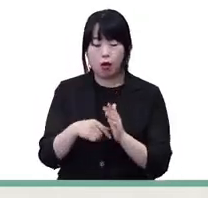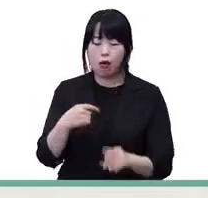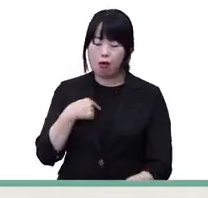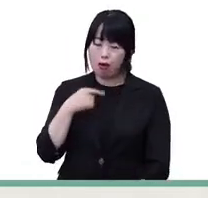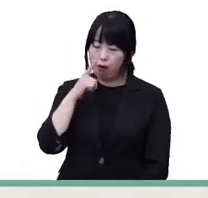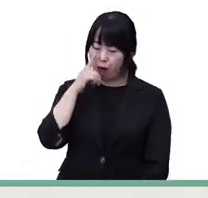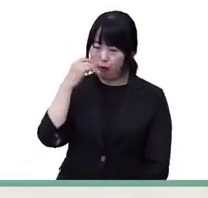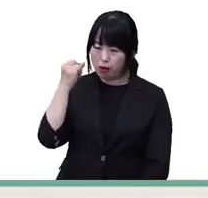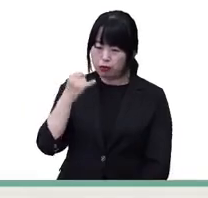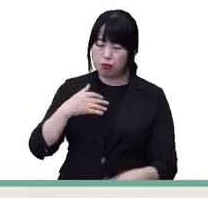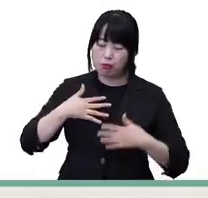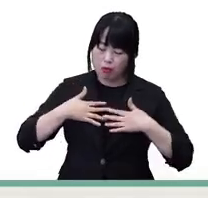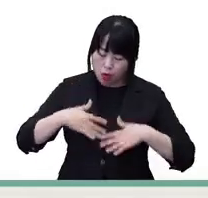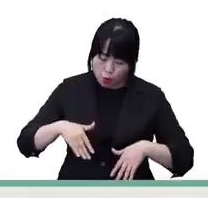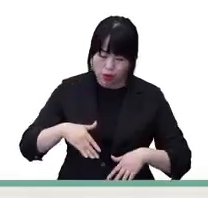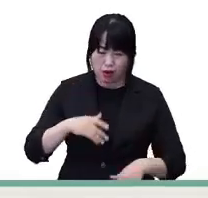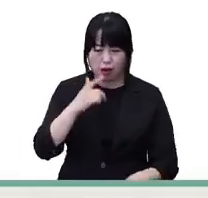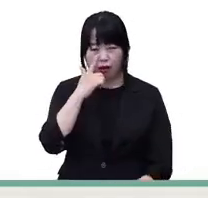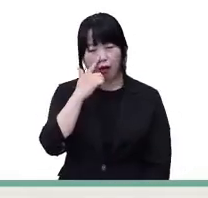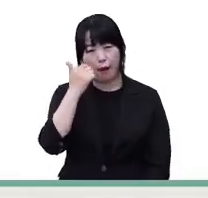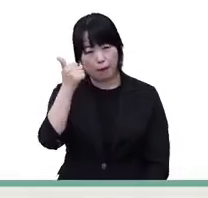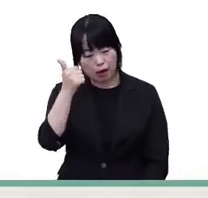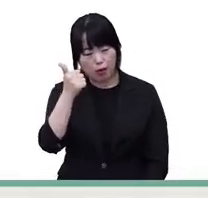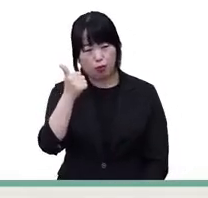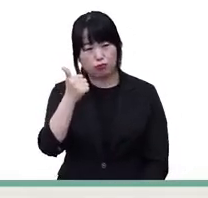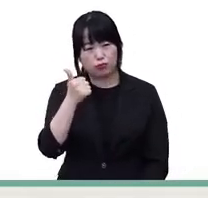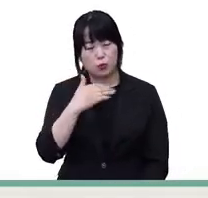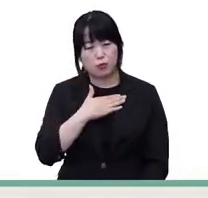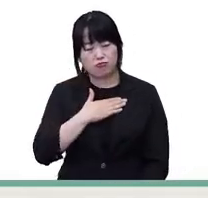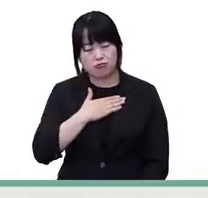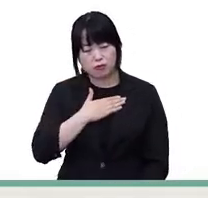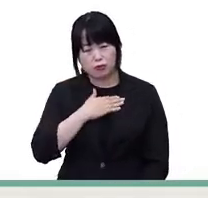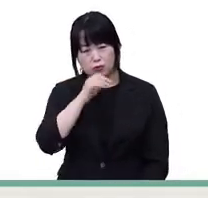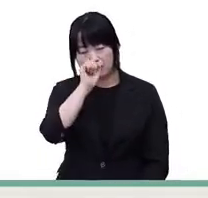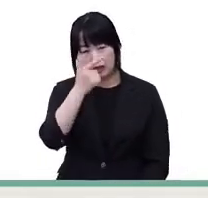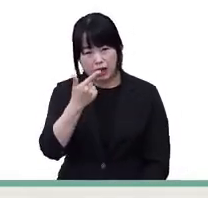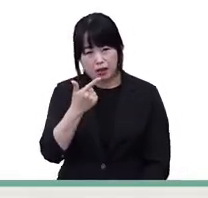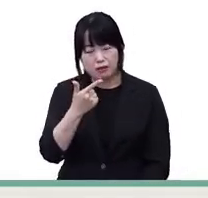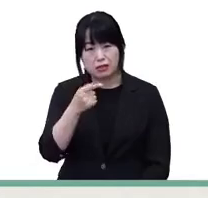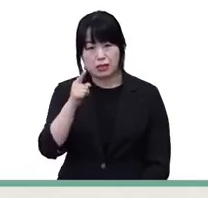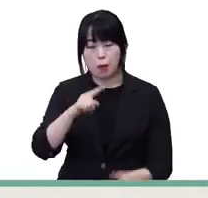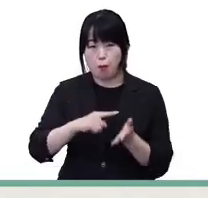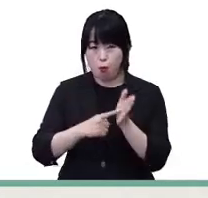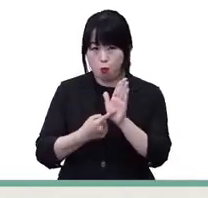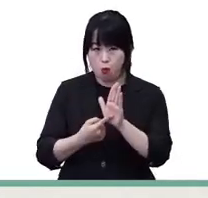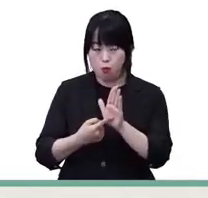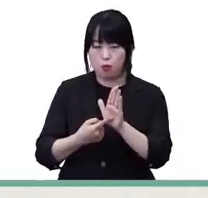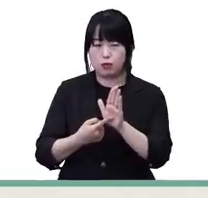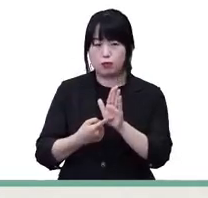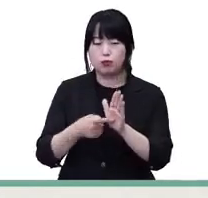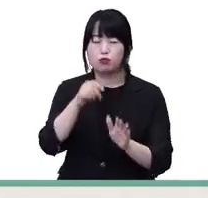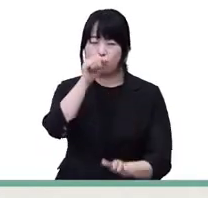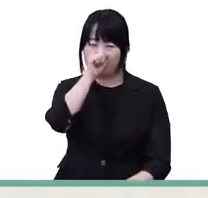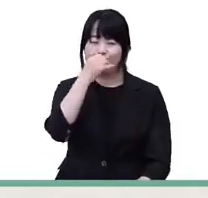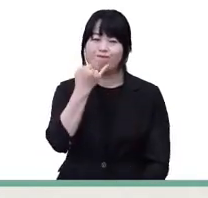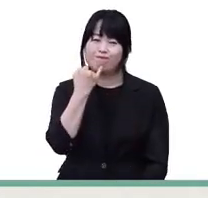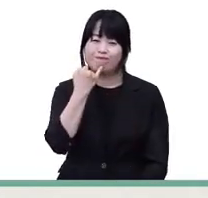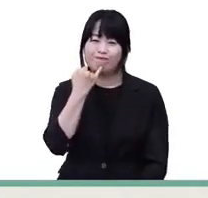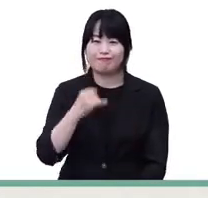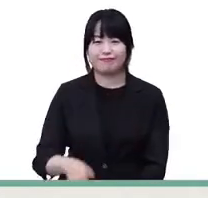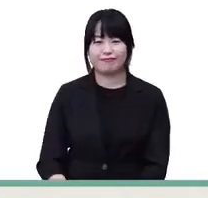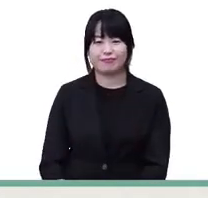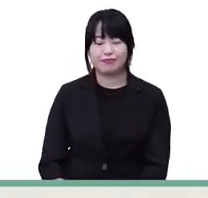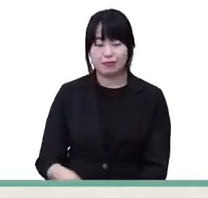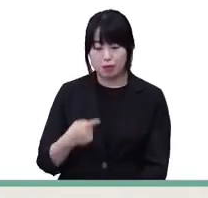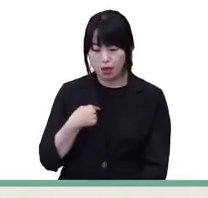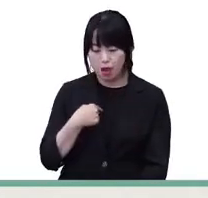지금은 피곤해, 아빠가 그 일을 들으니까 조금 화가 나는구나, 이런 것들을 잘 표현을 해주시는 게 오히려 좋습니다.